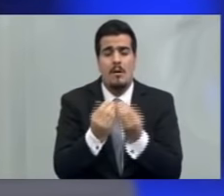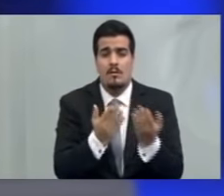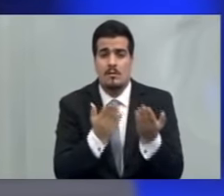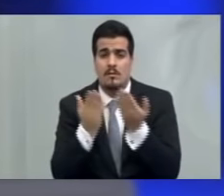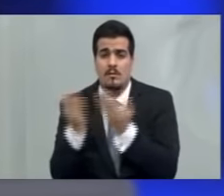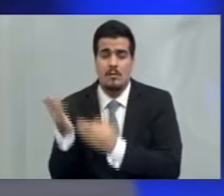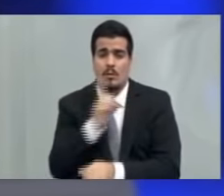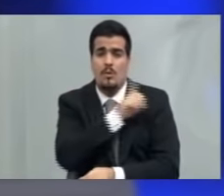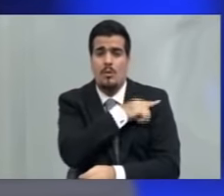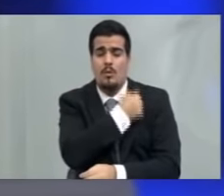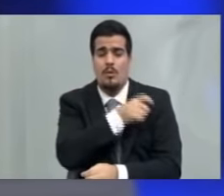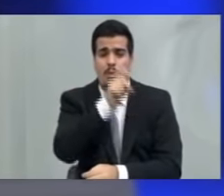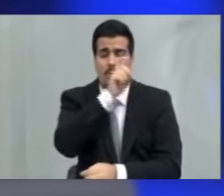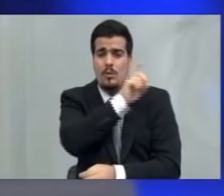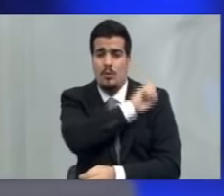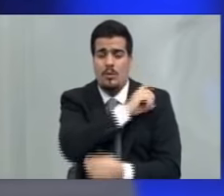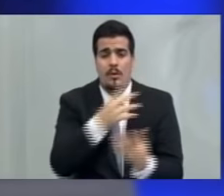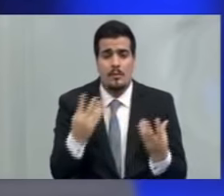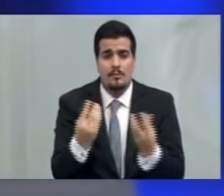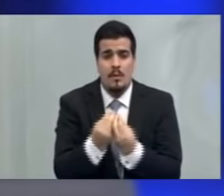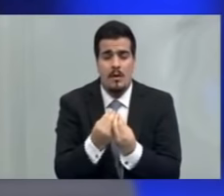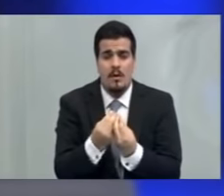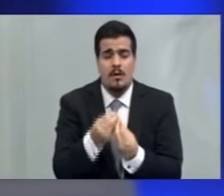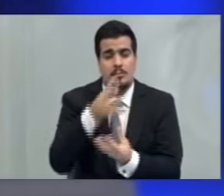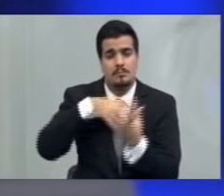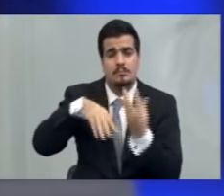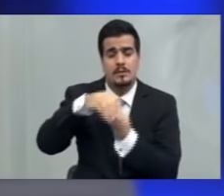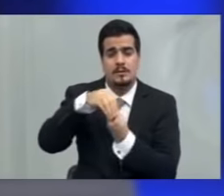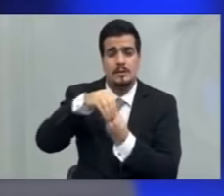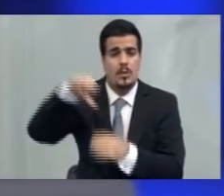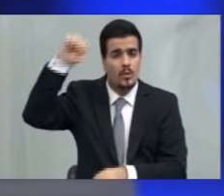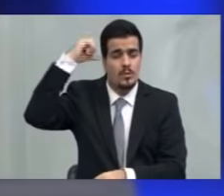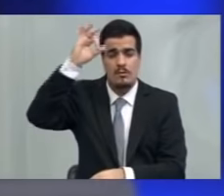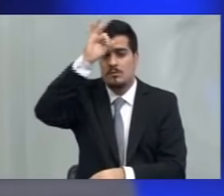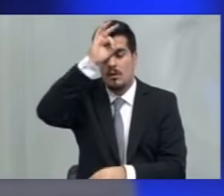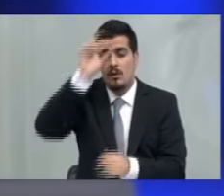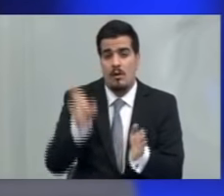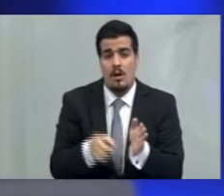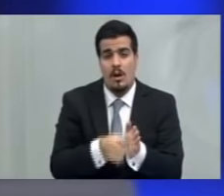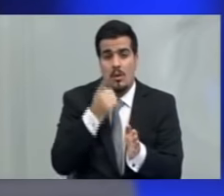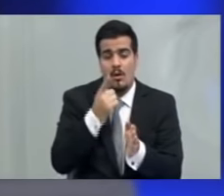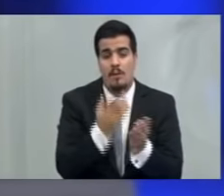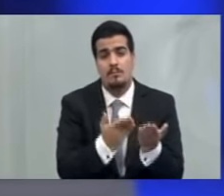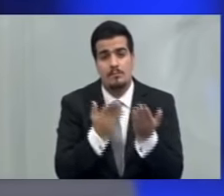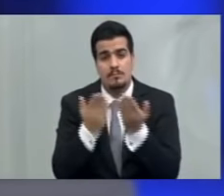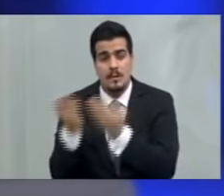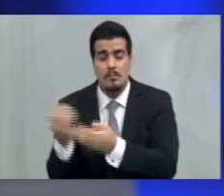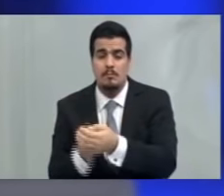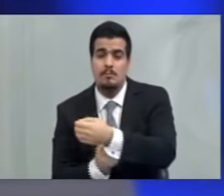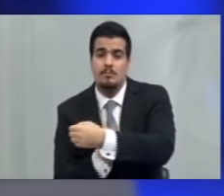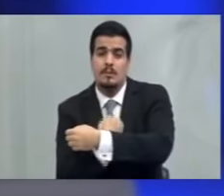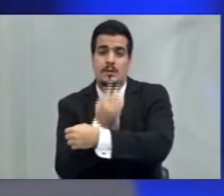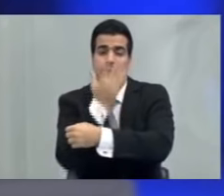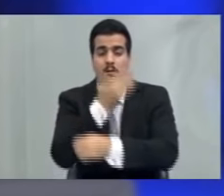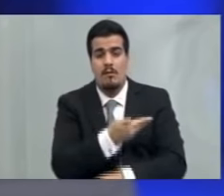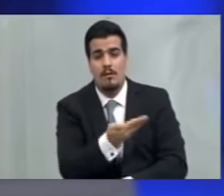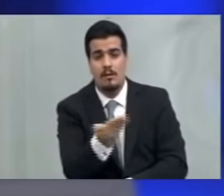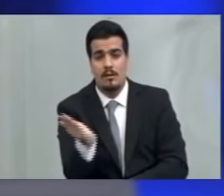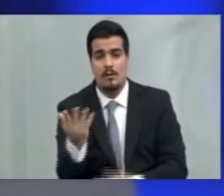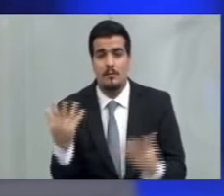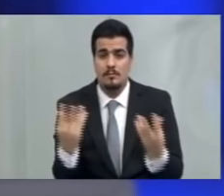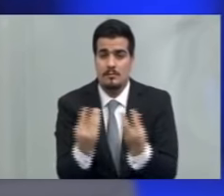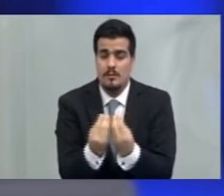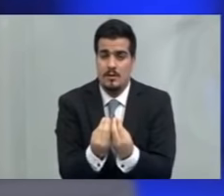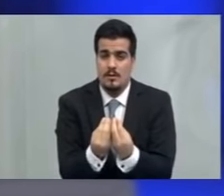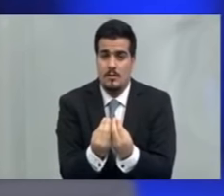اللواء خالد محمد المتحدث الرسمي باسم وزارة الداخلية. سيادة اللواء، بداية مساء الخير، نتحدث عن معارك تحرير العراق